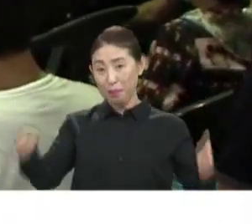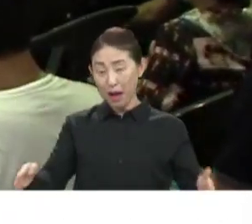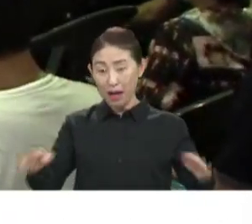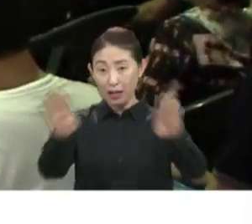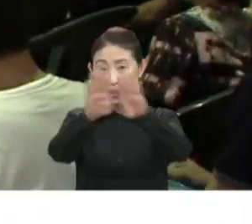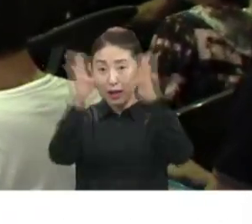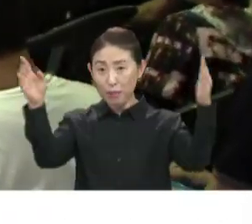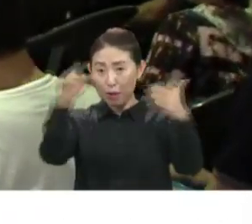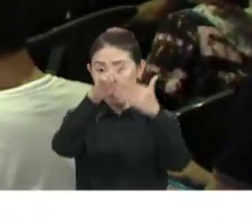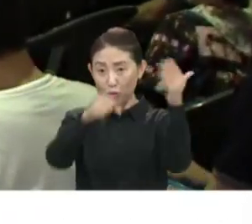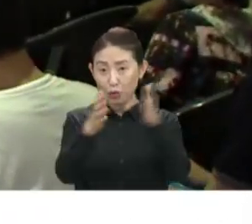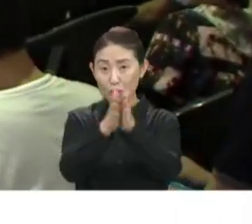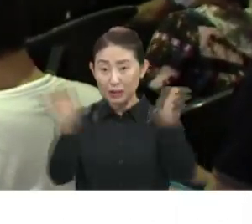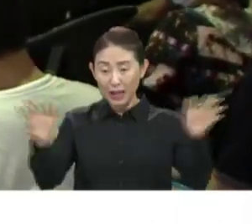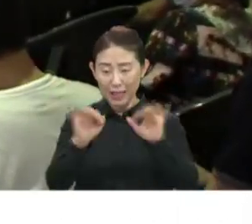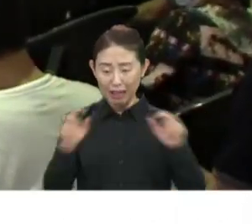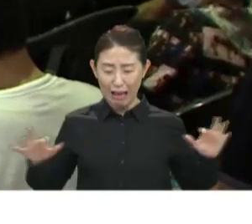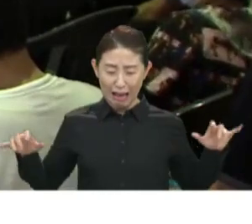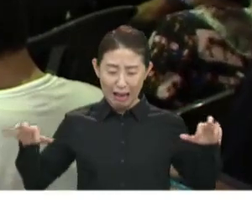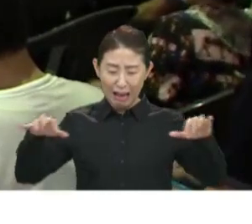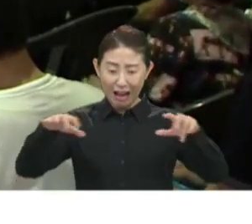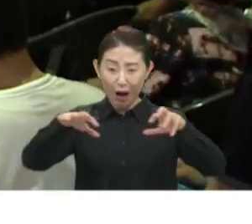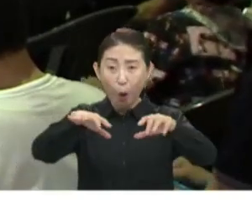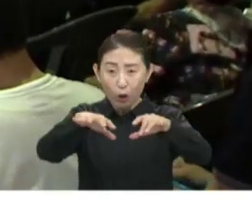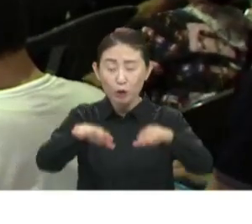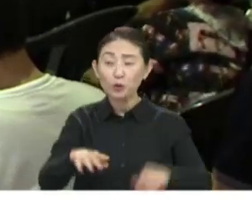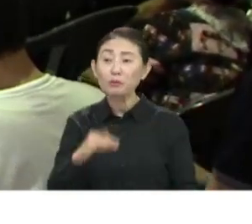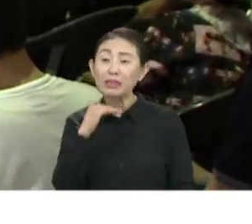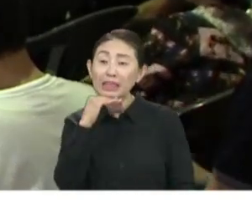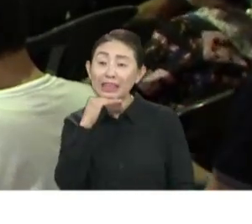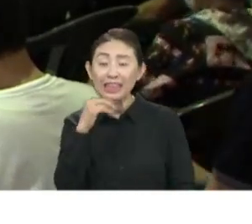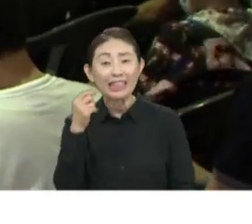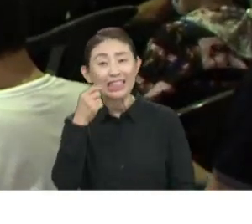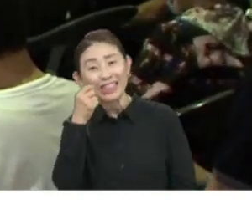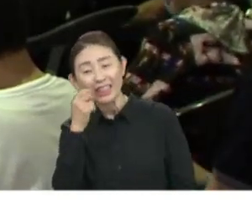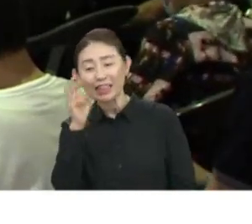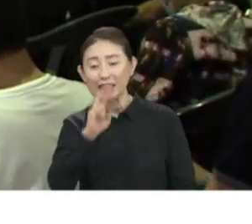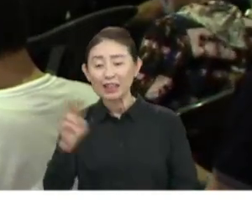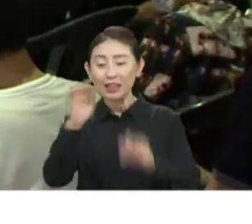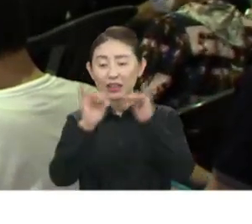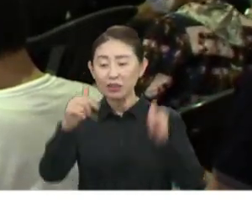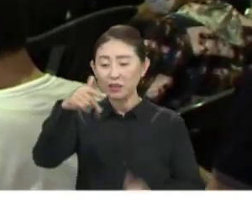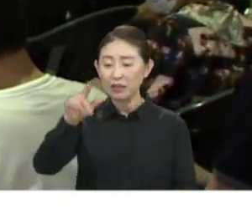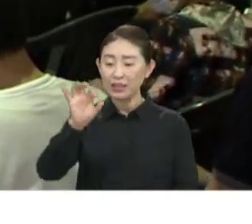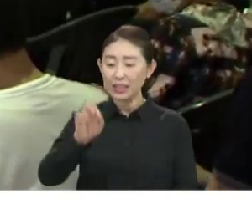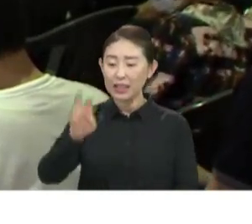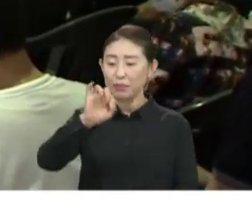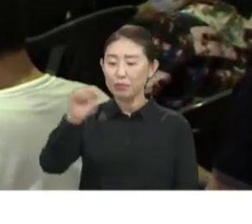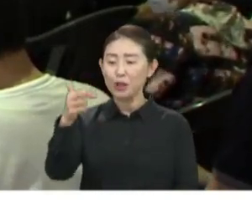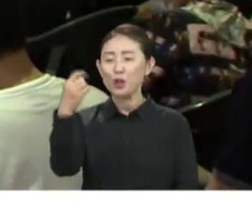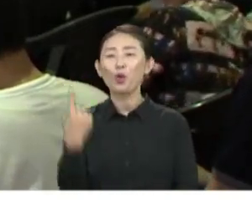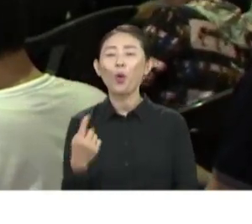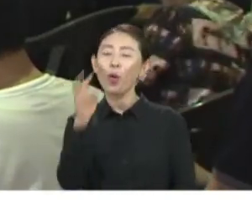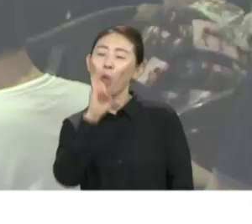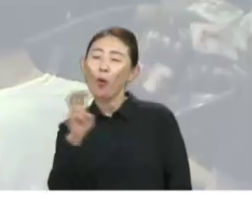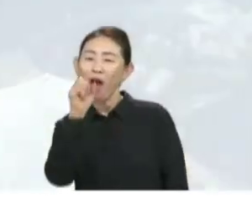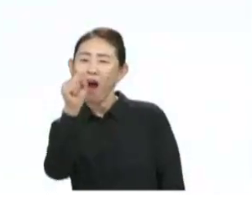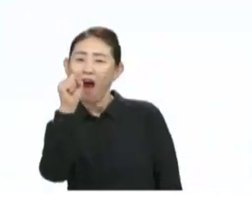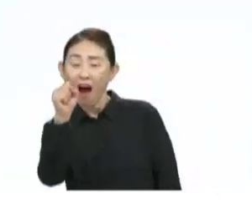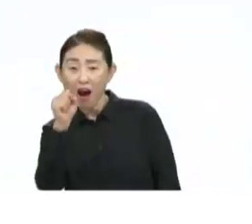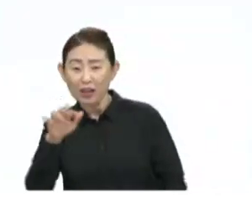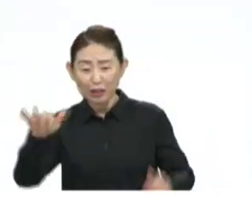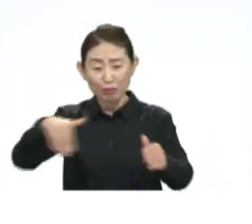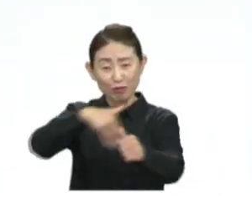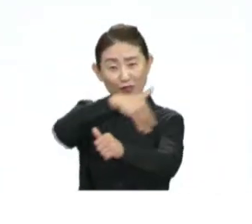중인데요. 현재 많은 시민들로 붐비는 가운데 조금 뒤엔 인기 트로트 가수 장민호 씨의 특별 공연도 예정되어 있어 현장의